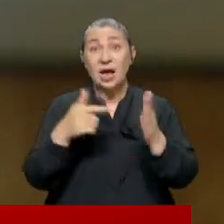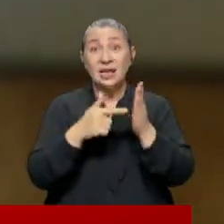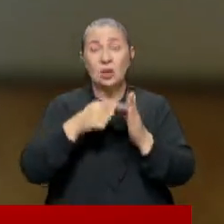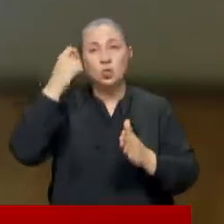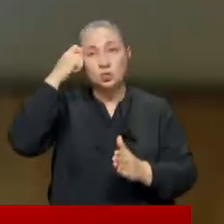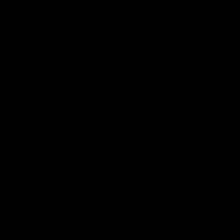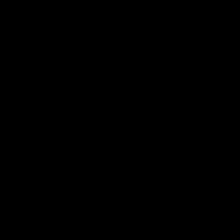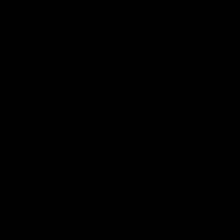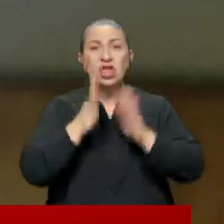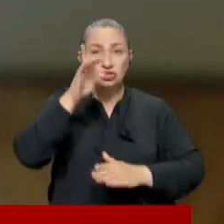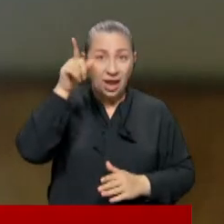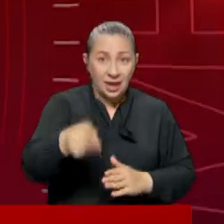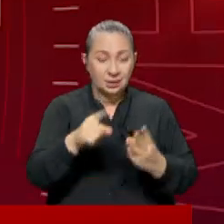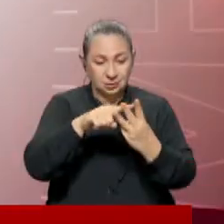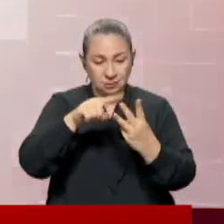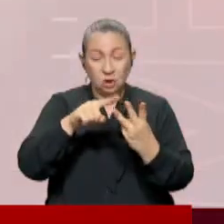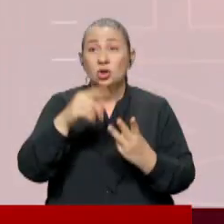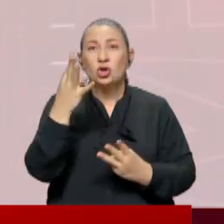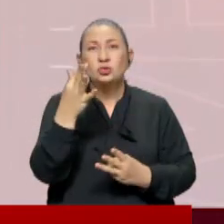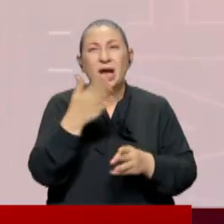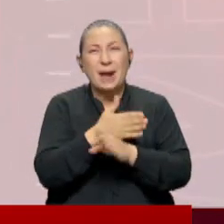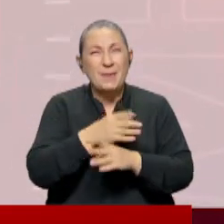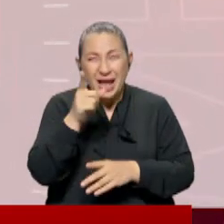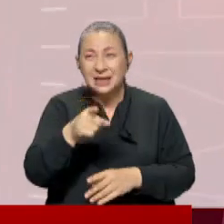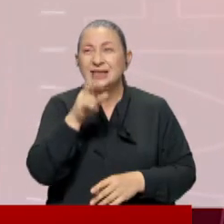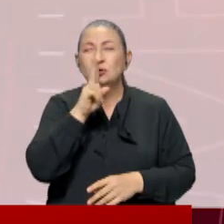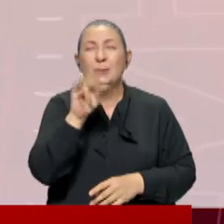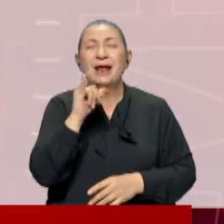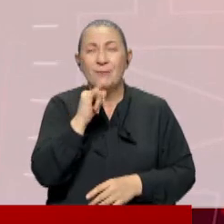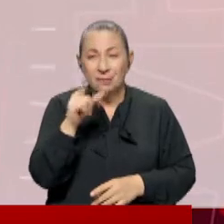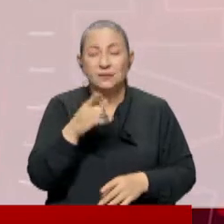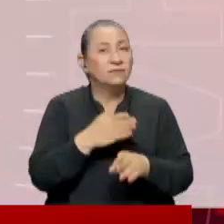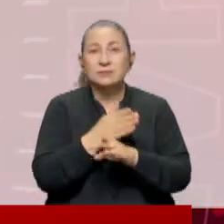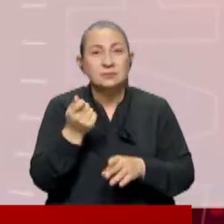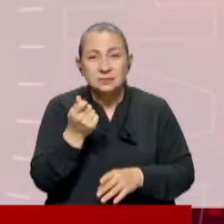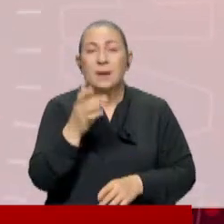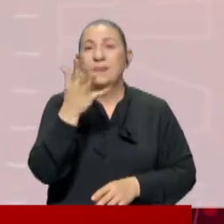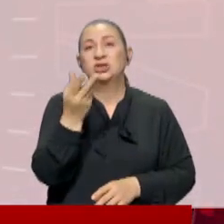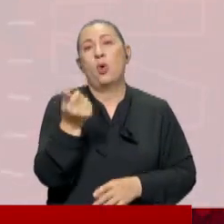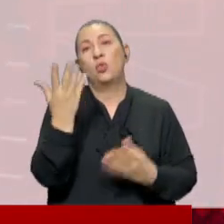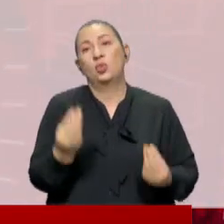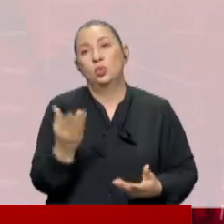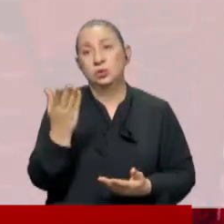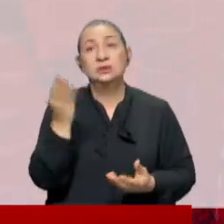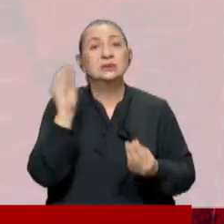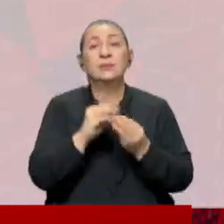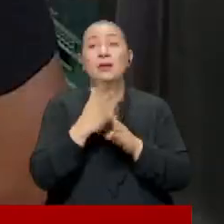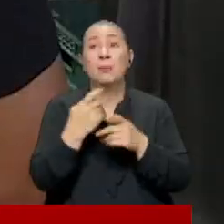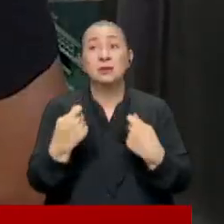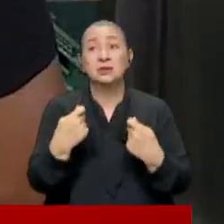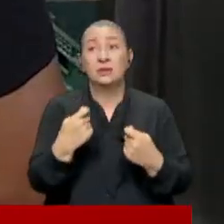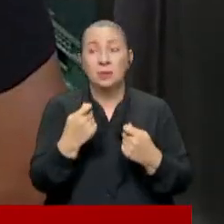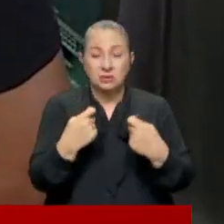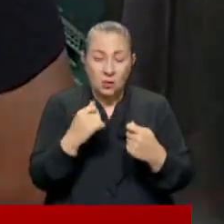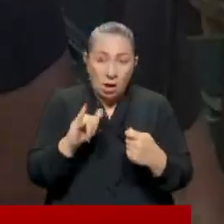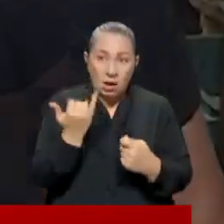Kadıköy, Üsküdar ve Ataşehir'de 4,5 liradan satılan 220 gram ekmeğin fiyatı 5 liraya çıktı. Zamın sebebi maliyetler. Sürekli